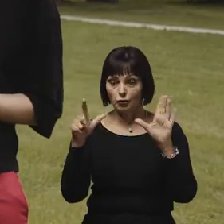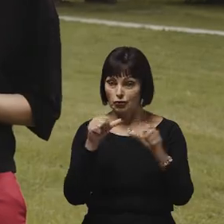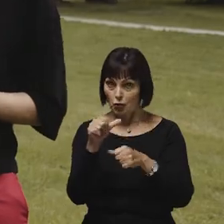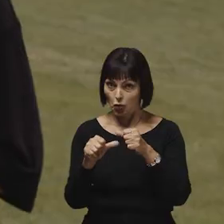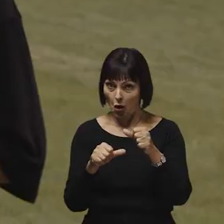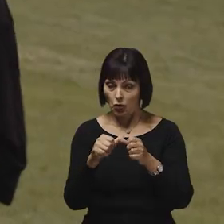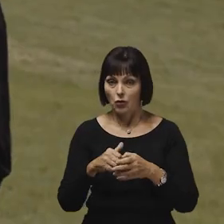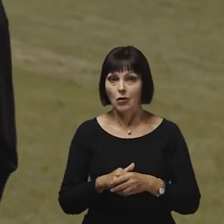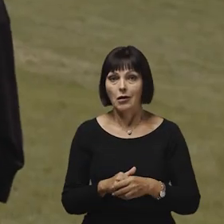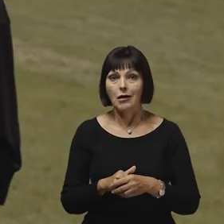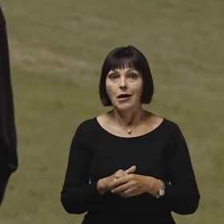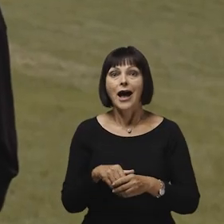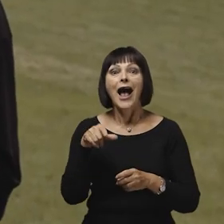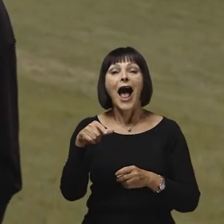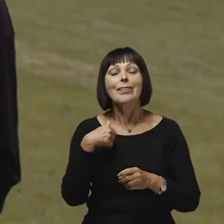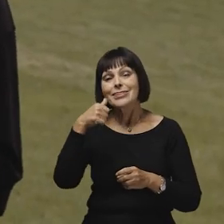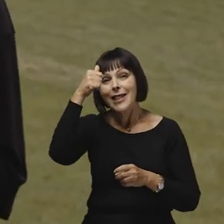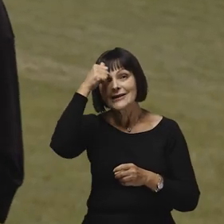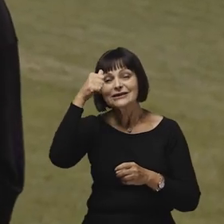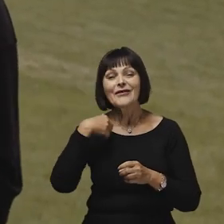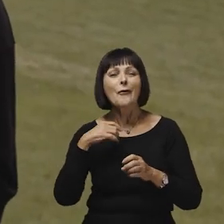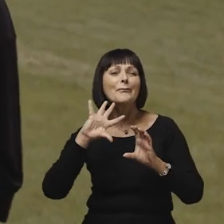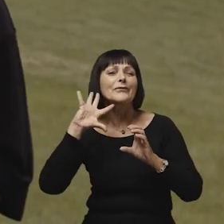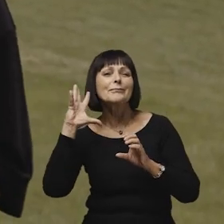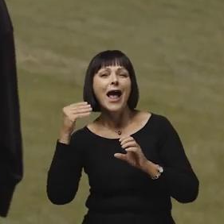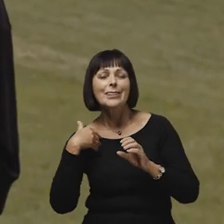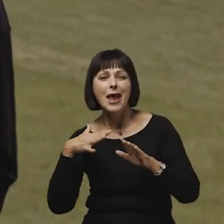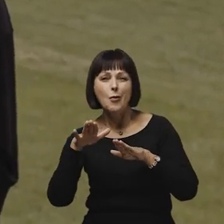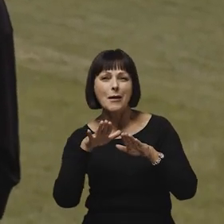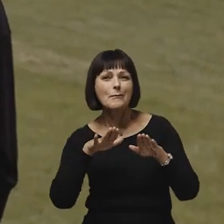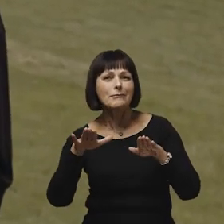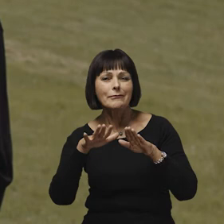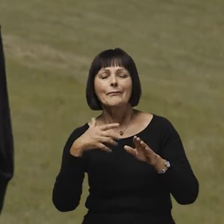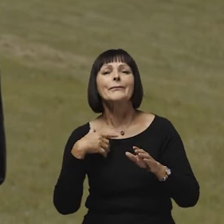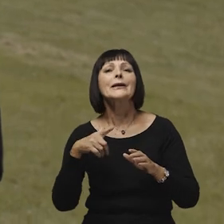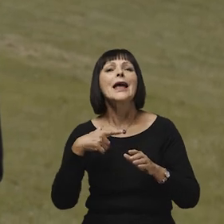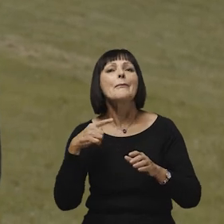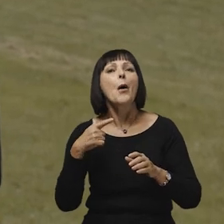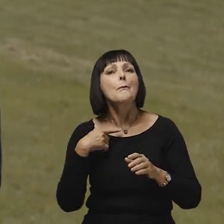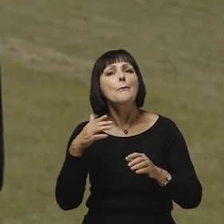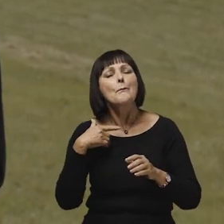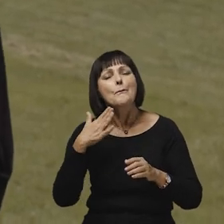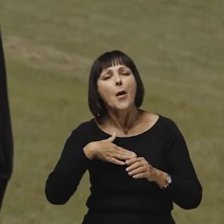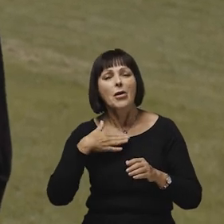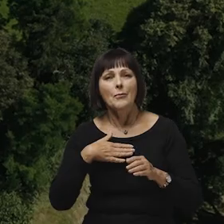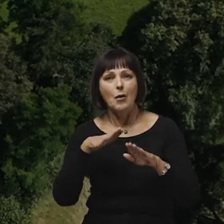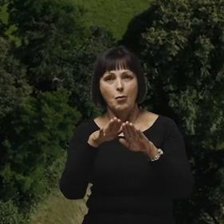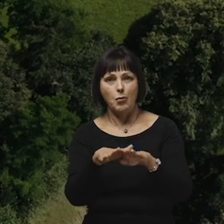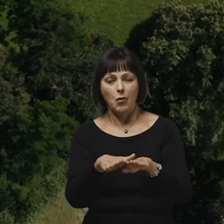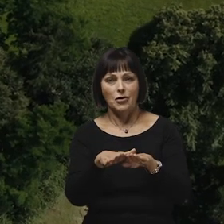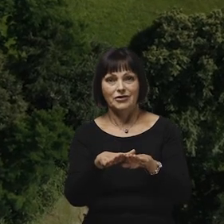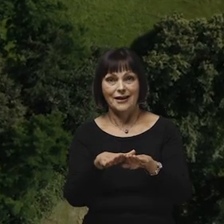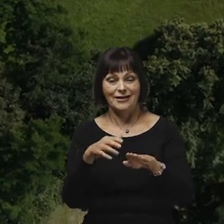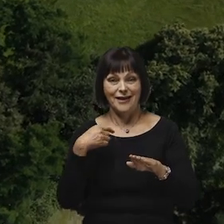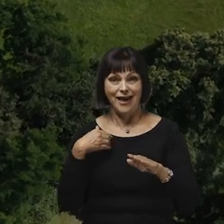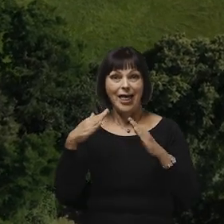1897 roku. Artysta nazywał Kąśną malowniczym zakątkiem. Szczególnie odpowiadało mu jej położenie.